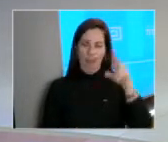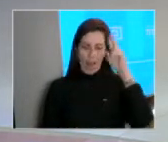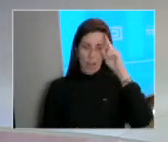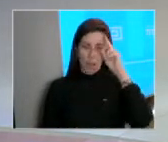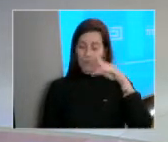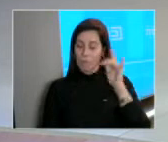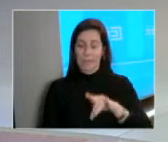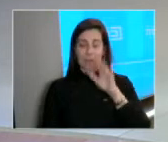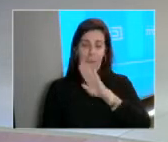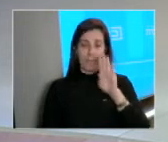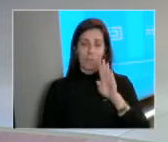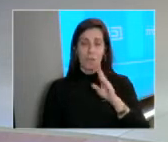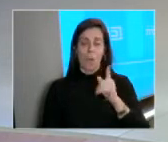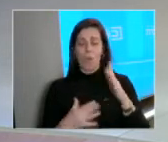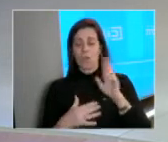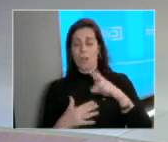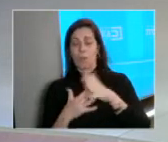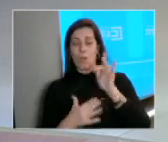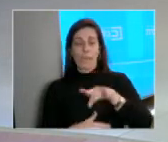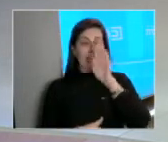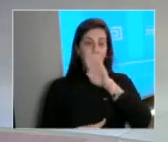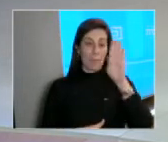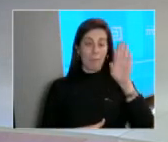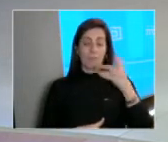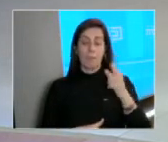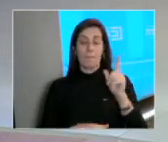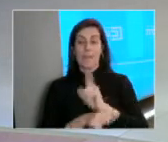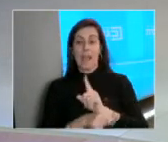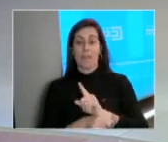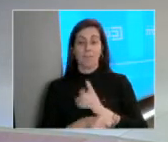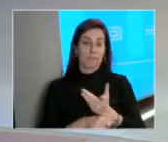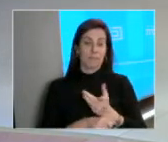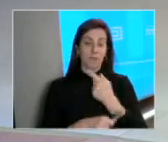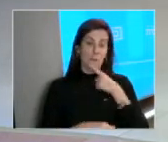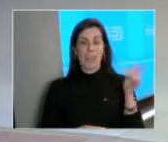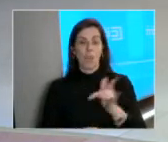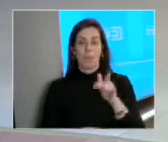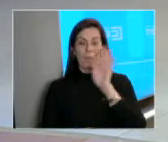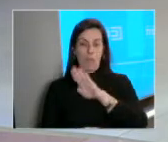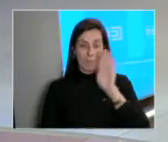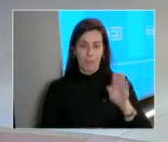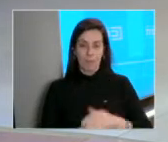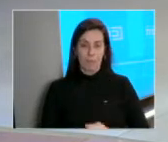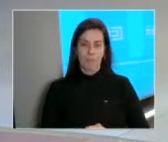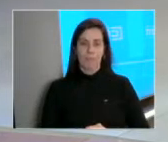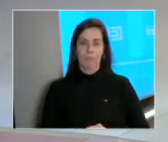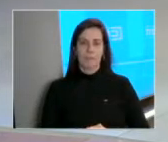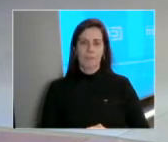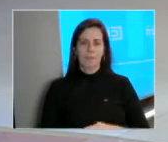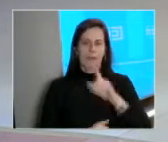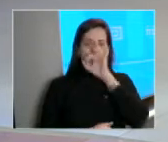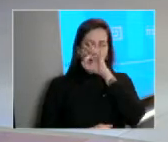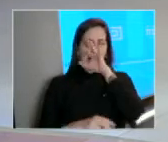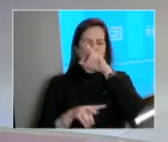בליכוד שמתנגדים לנתניהו או מבקרים את נתניהו ומיד נתפסים כאויבים של ראש הממשלה נתניהו,